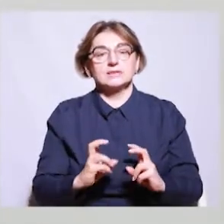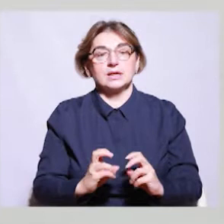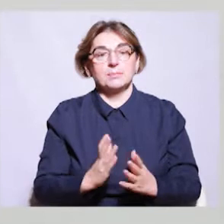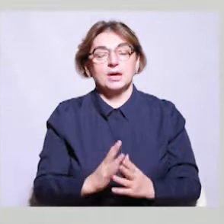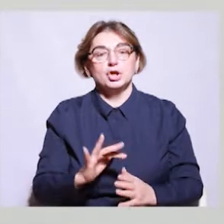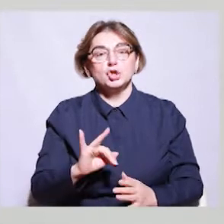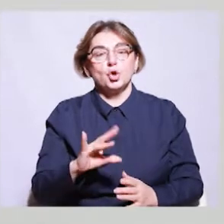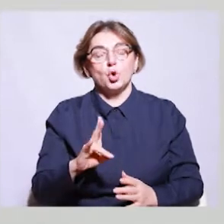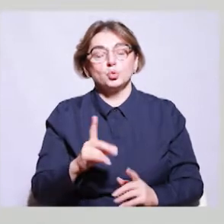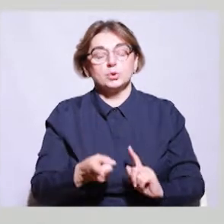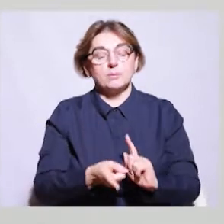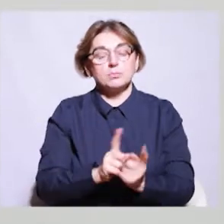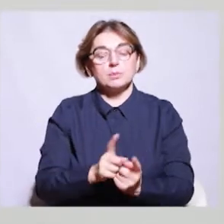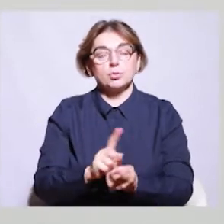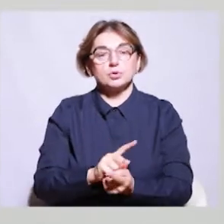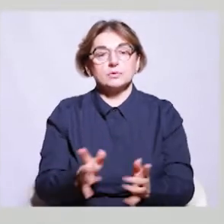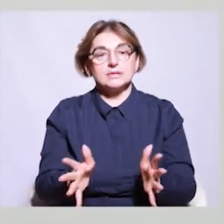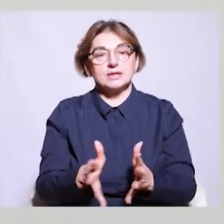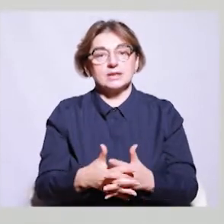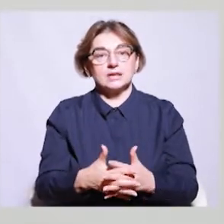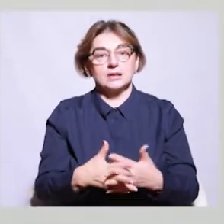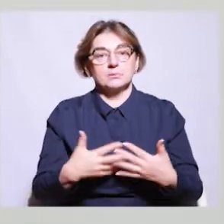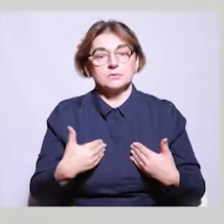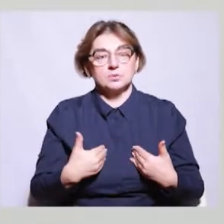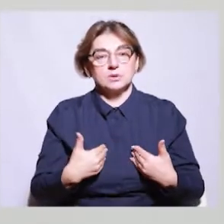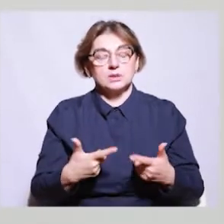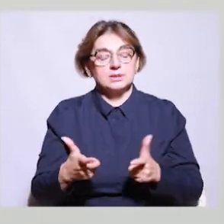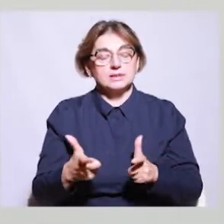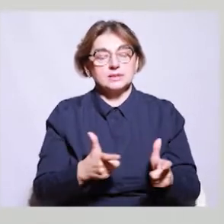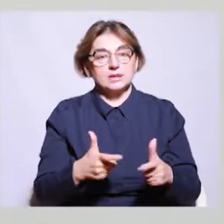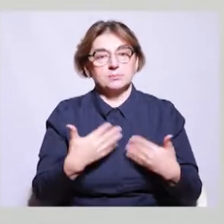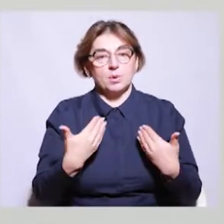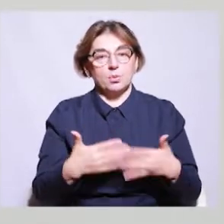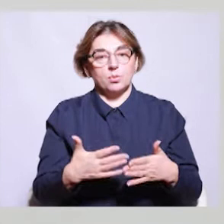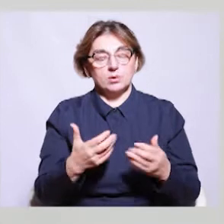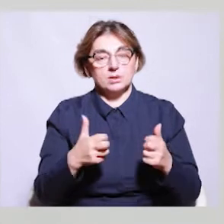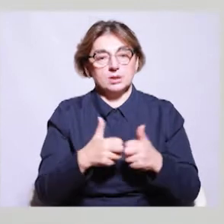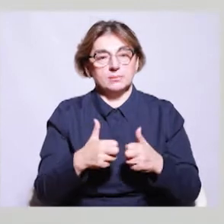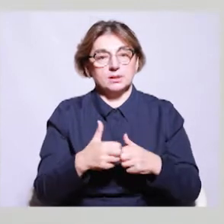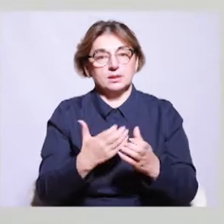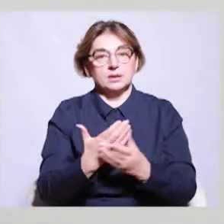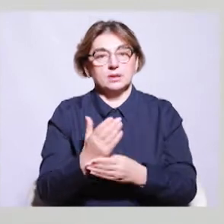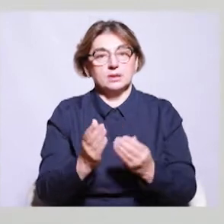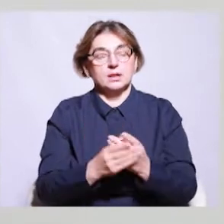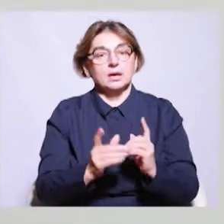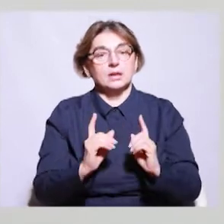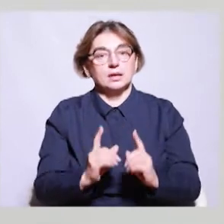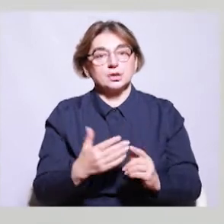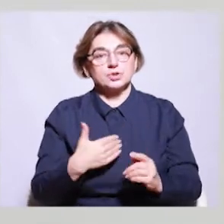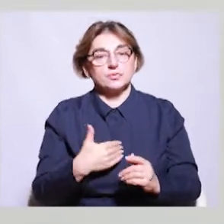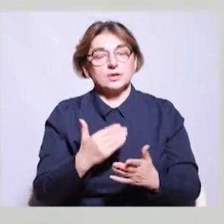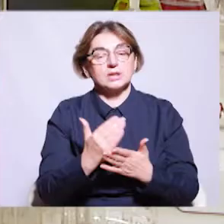არის იონური მიმოცვლის რეაქციები. თქვენ ხედავთ, რომ მე წინასწარ მიკეთია ხელზე ხელთათმანები, რადგან ჩვენი